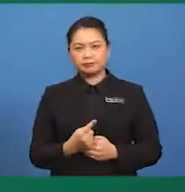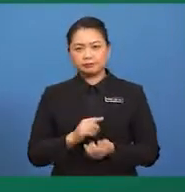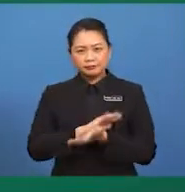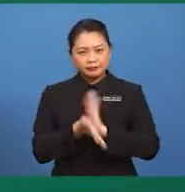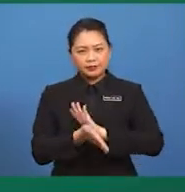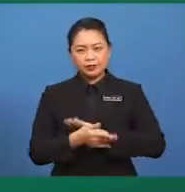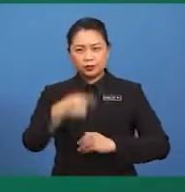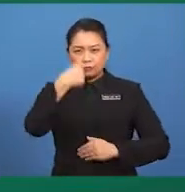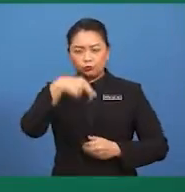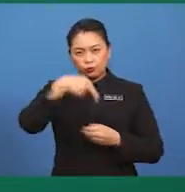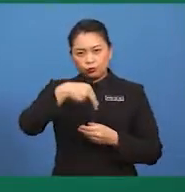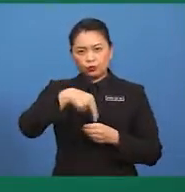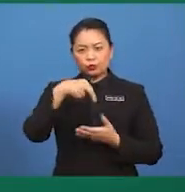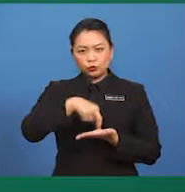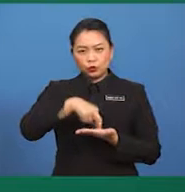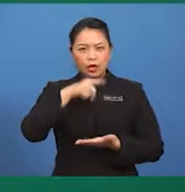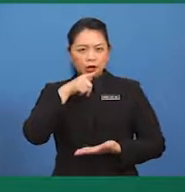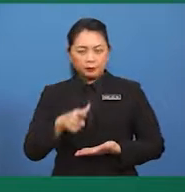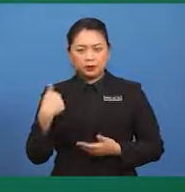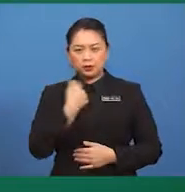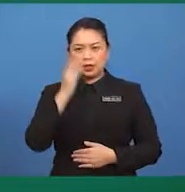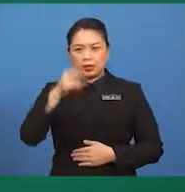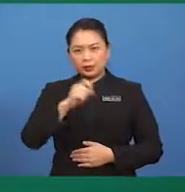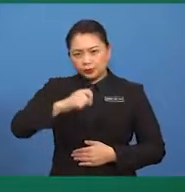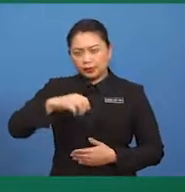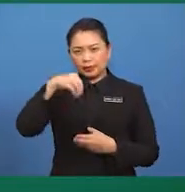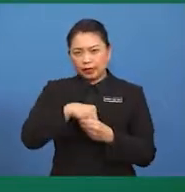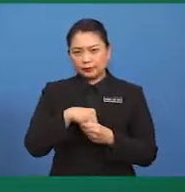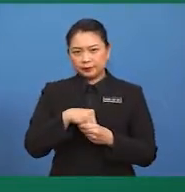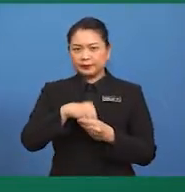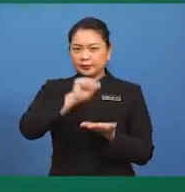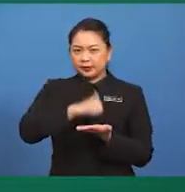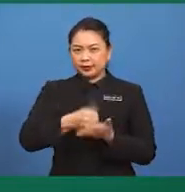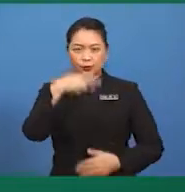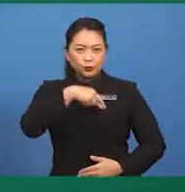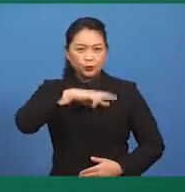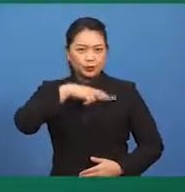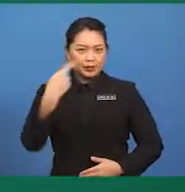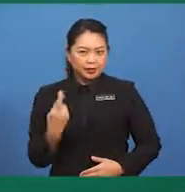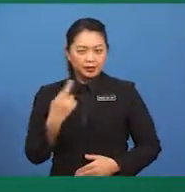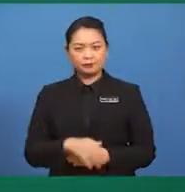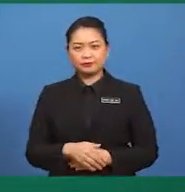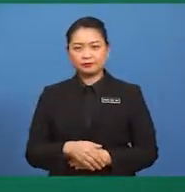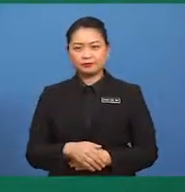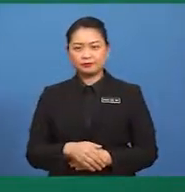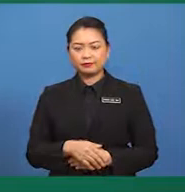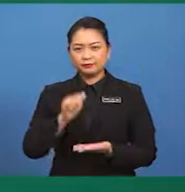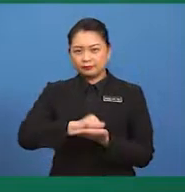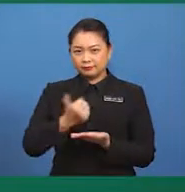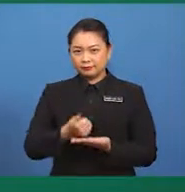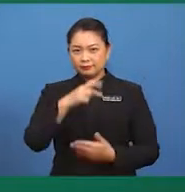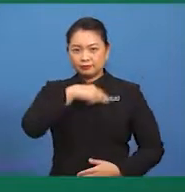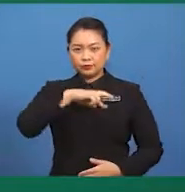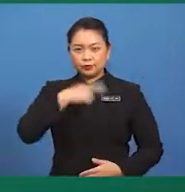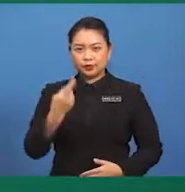Jadi, untuk hutang lapuk, kita akan catatkan dalam akaun untung rugi. Akaun untung rugi kita boleh